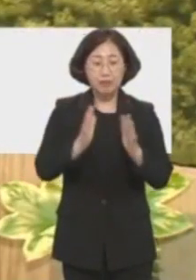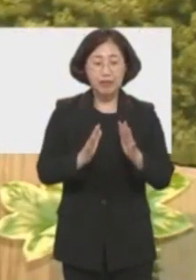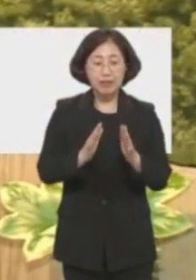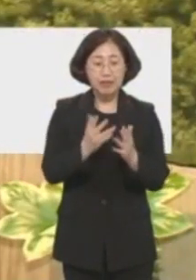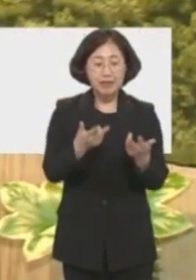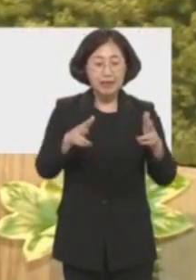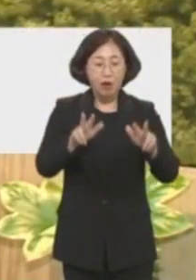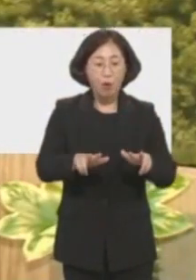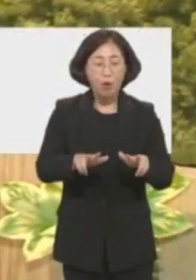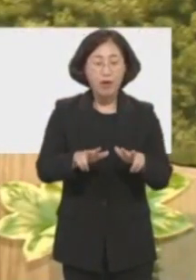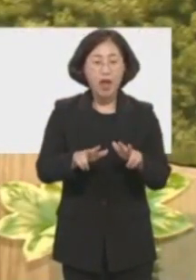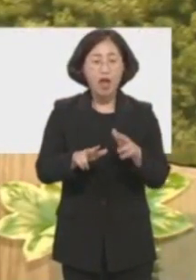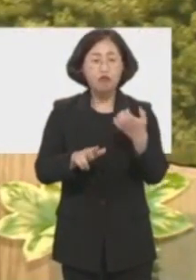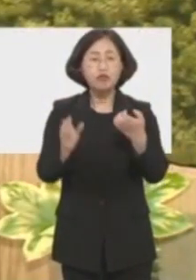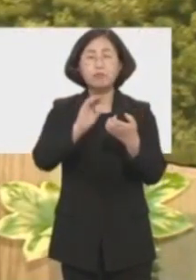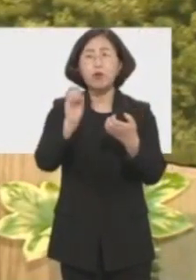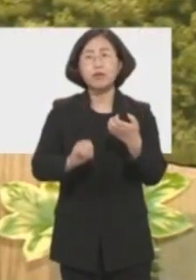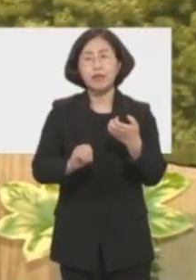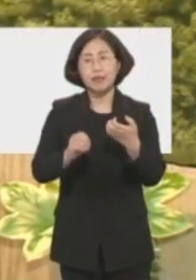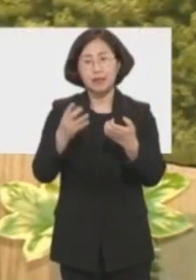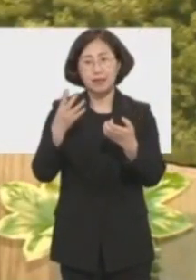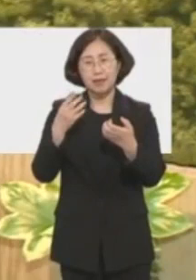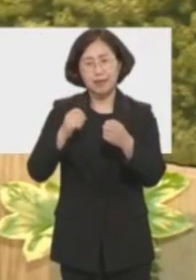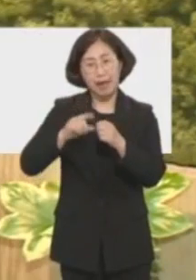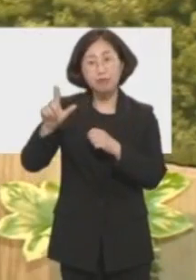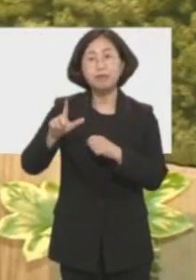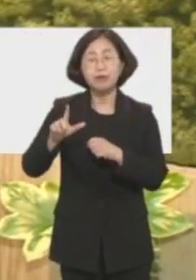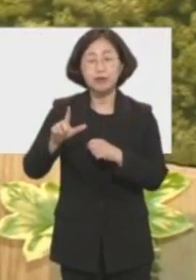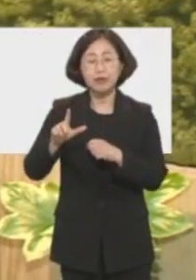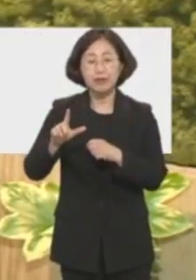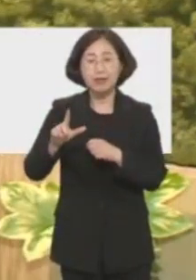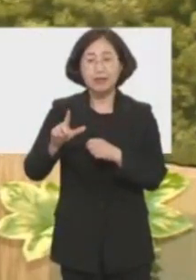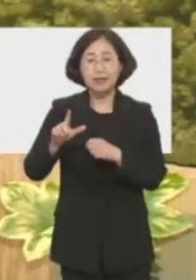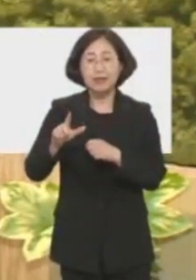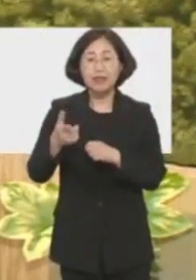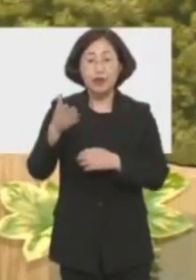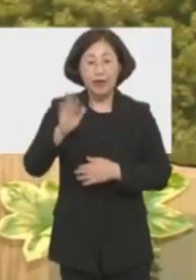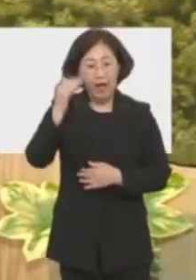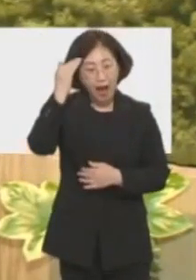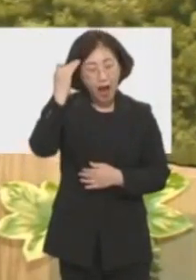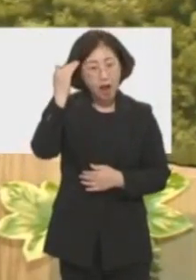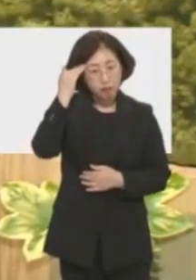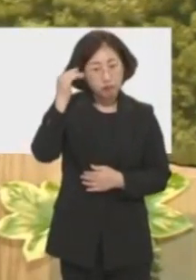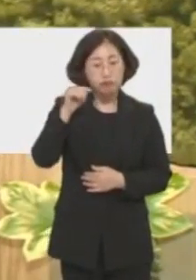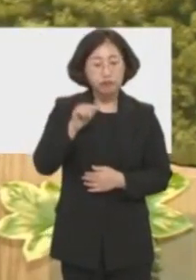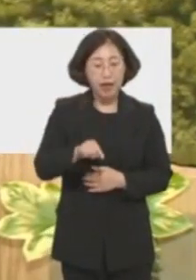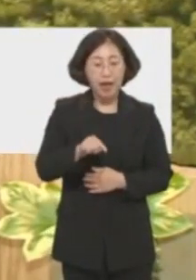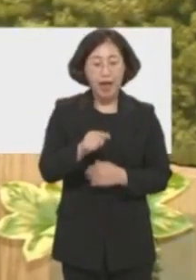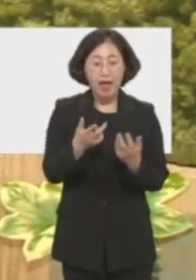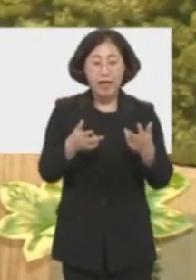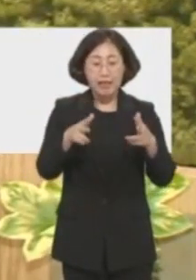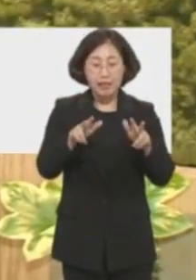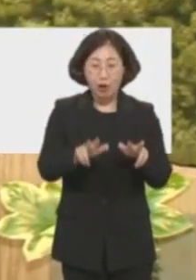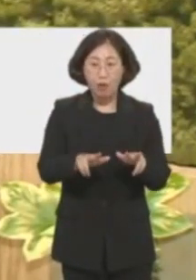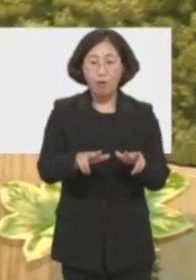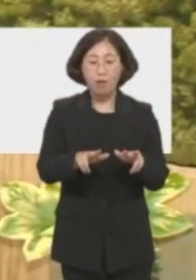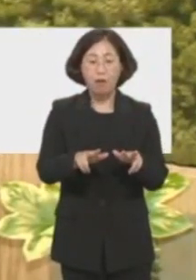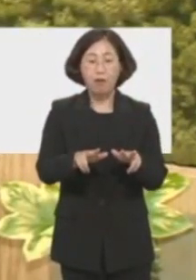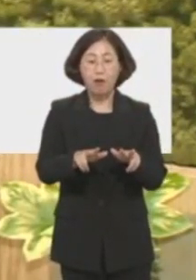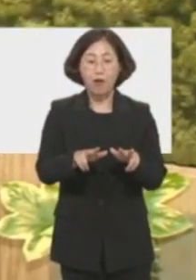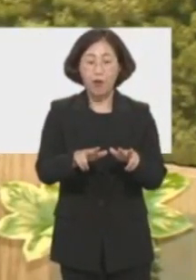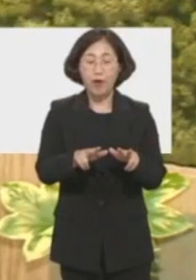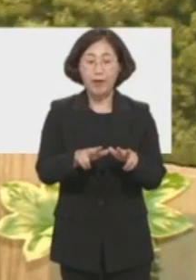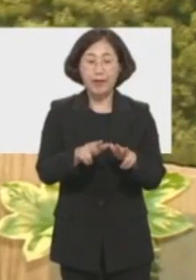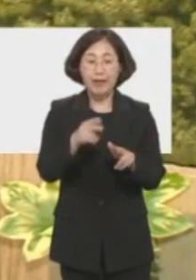이상 쓰여지고 있다고 보시면 될 것 같습니다. 수입 대체를 통해서 국내의 정원 소재 생산